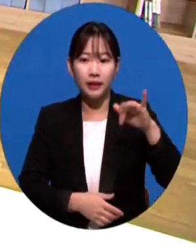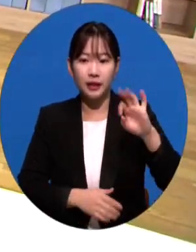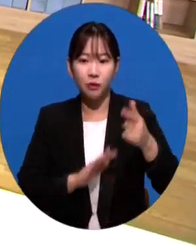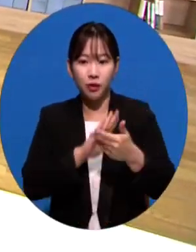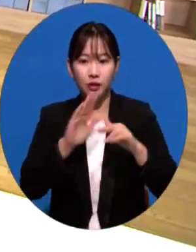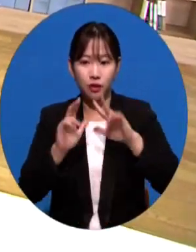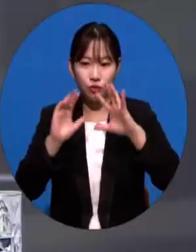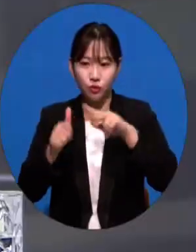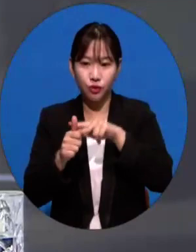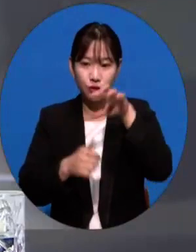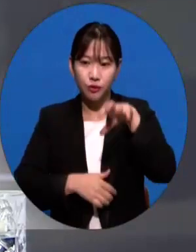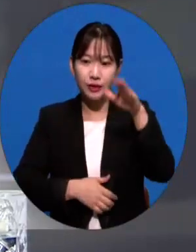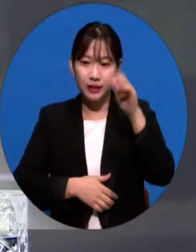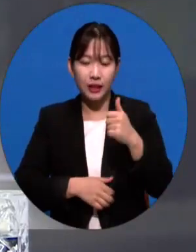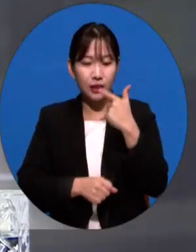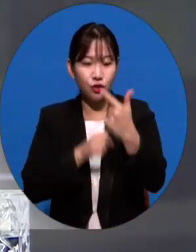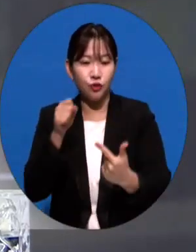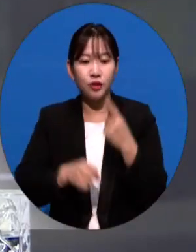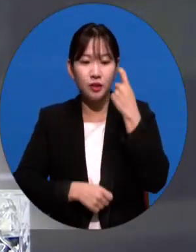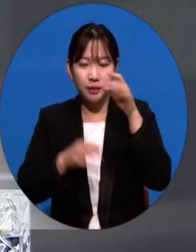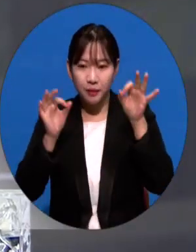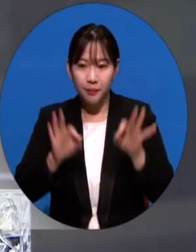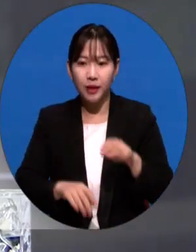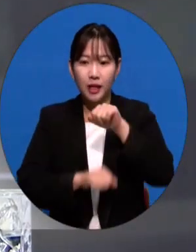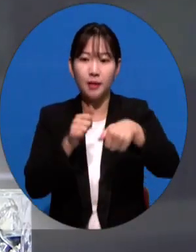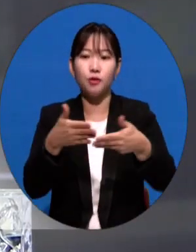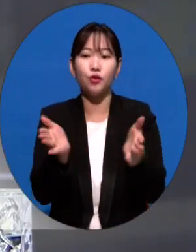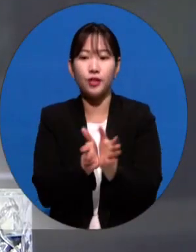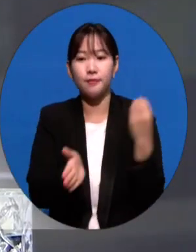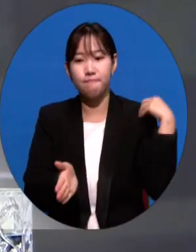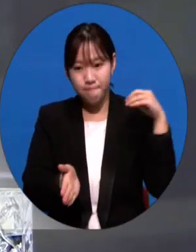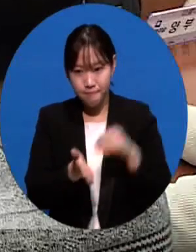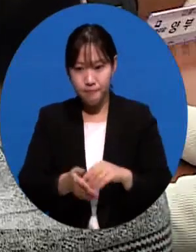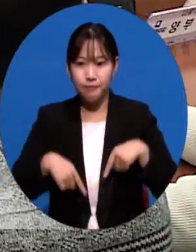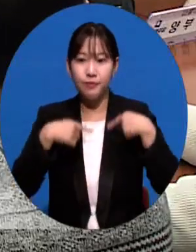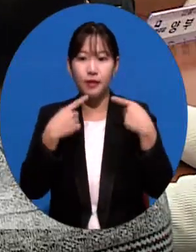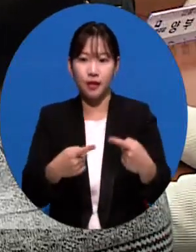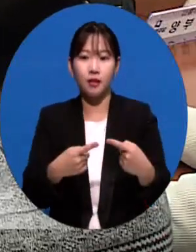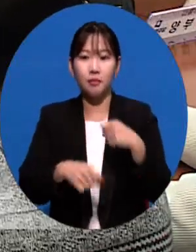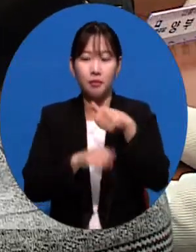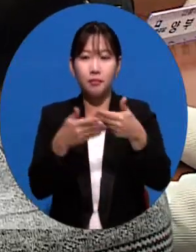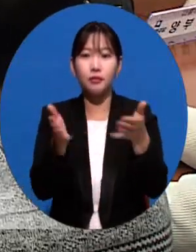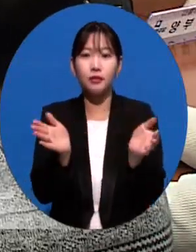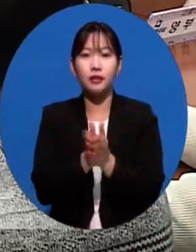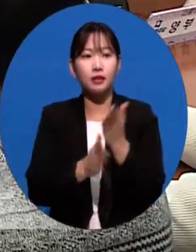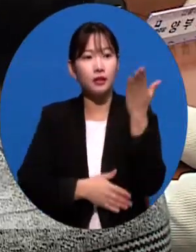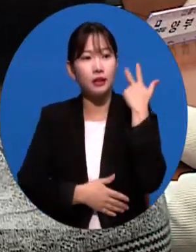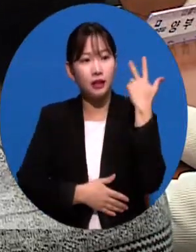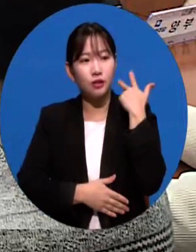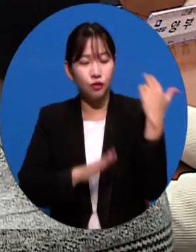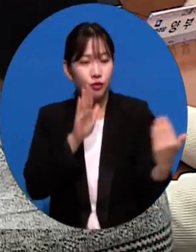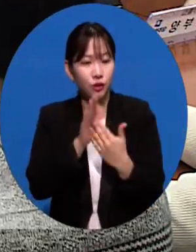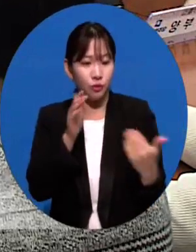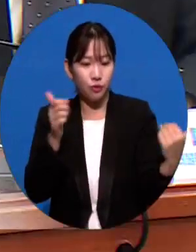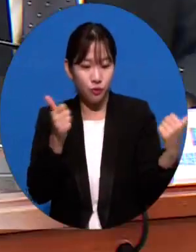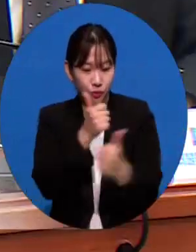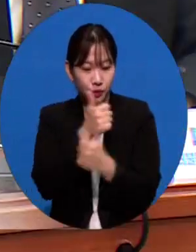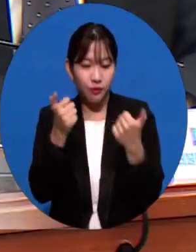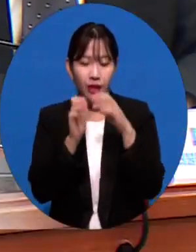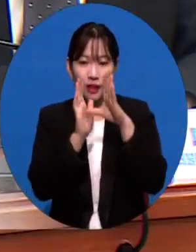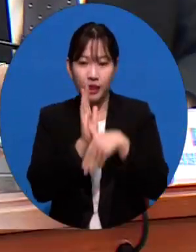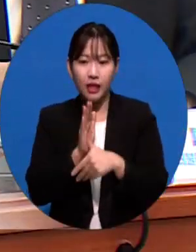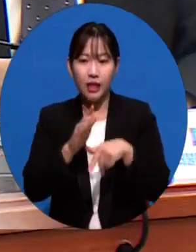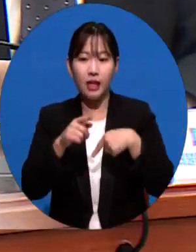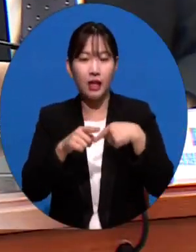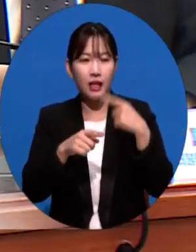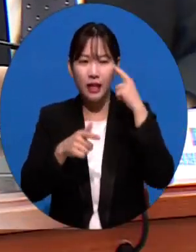박지원 전 국정원장이 6년 11개월 만에 더불어민주당의 복당했습니다 민주당은 지난 주에도 회의에서